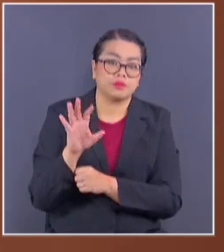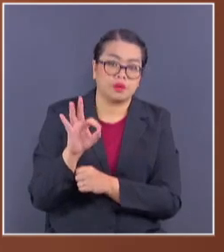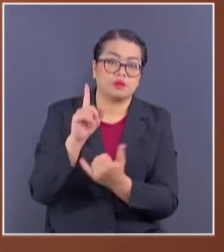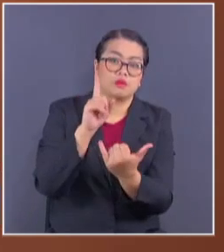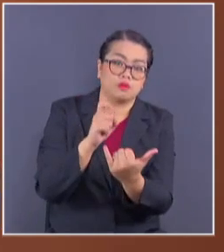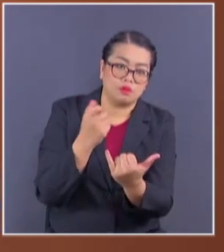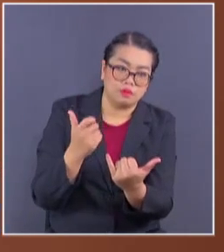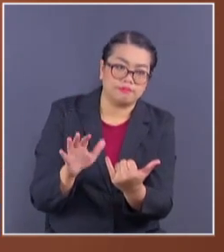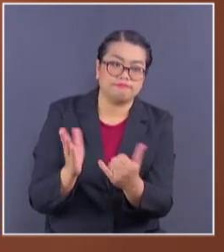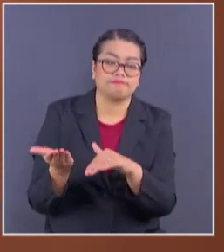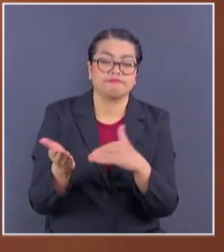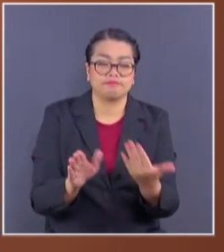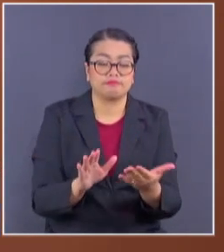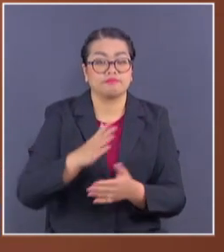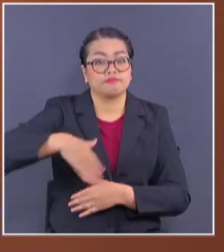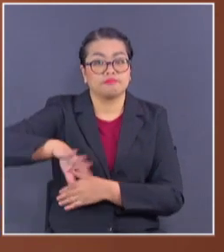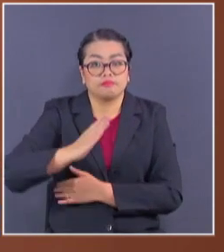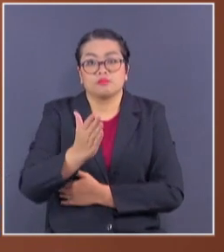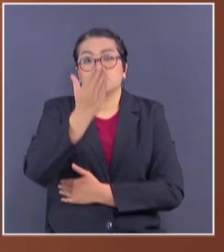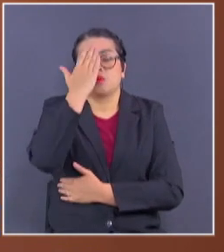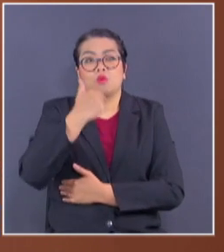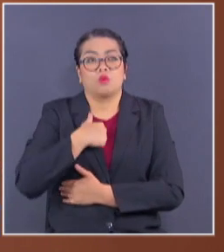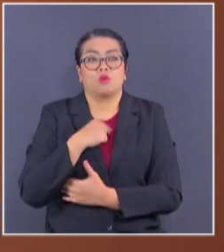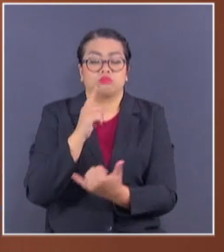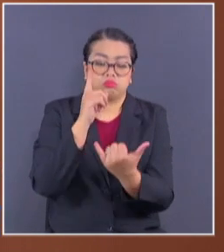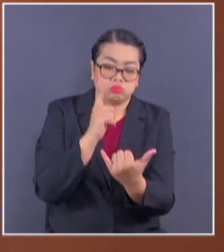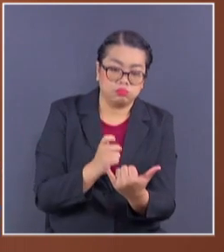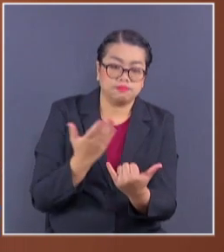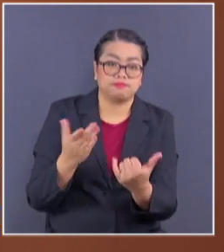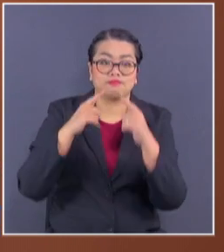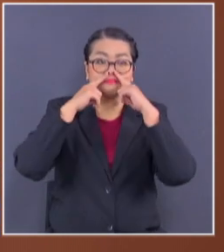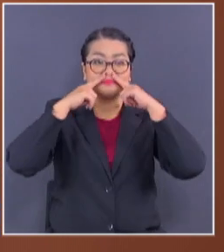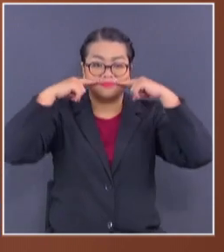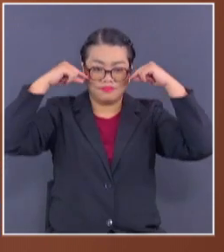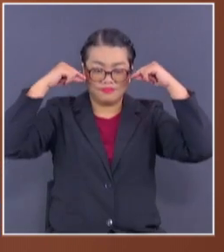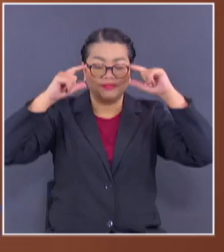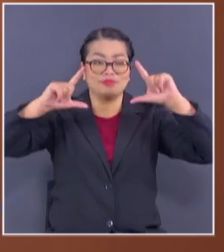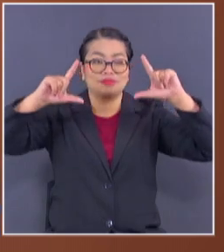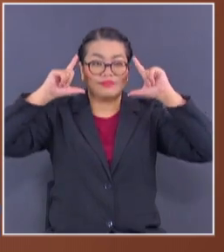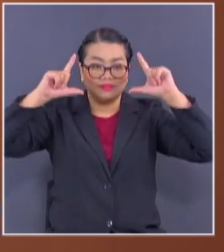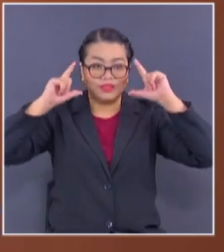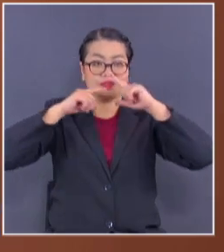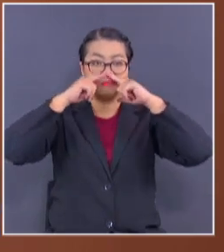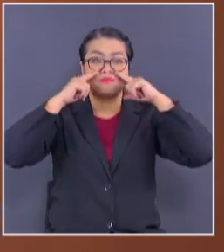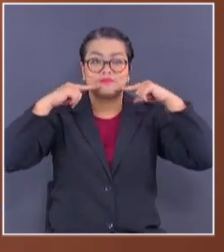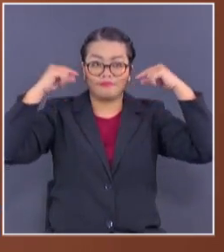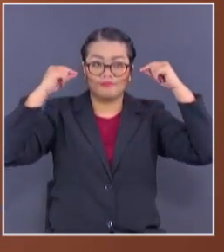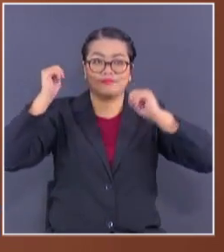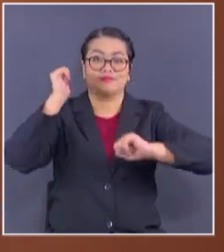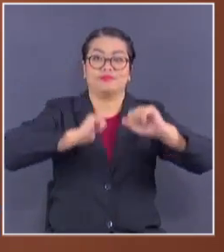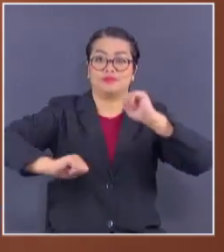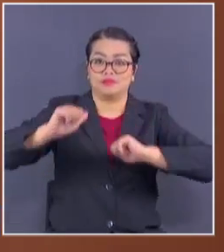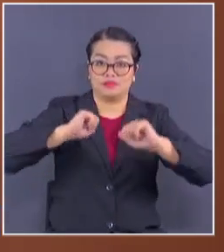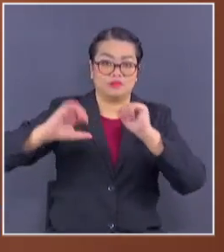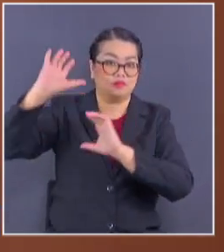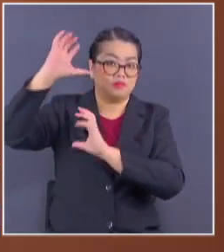ถือเป็นอีกข่าวช็อกวงการบันเทิงกับการจากไปอย่างกระทันหันของจรัญงามดีนักแสดงที่โด่งดังจากบทนายจันหนวดเขี้ยวในภา